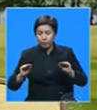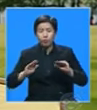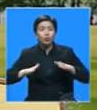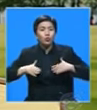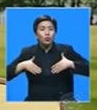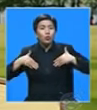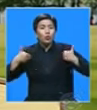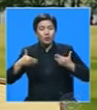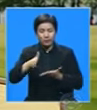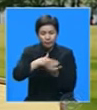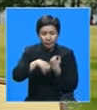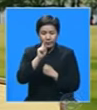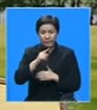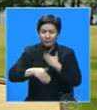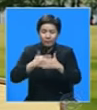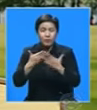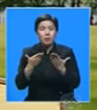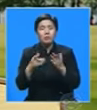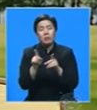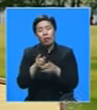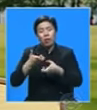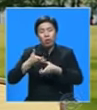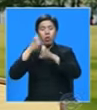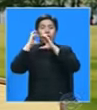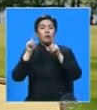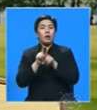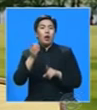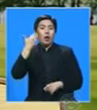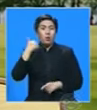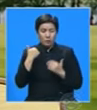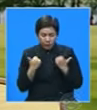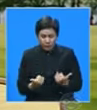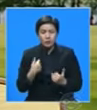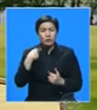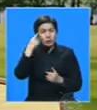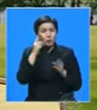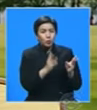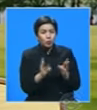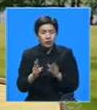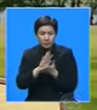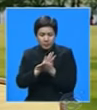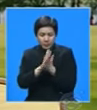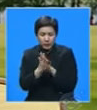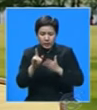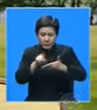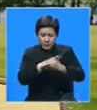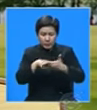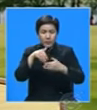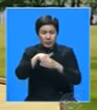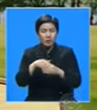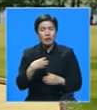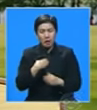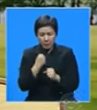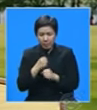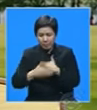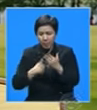สุขเศรษฐกิจเดินไปข้างหน้าได้มันก็จะกลับไปอย่างเดิมอีกนะแล้วเราจะได้นำพาการปฏิรูปเนี่ยไปสู่การเลือกตั้งให้ได้โดยเร็วนะครับ